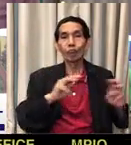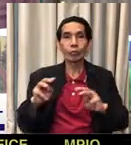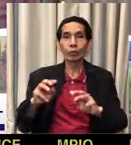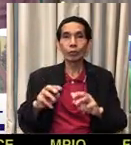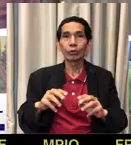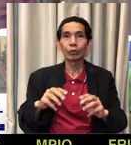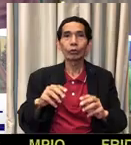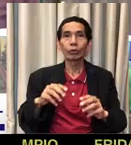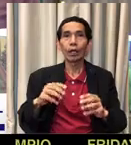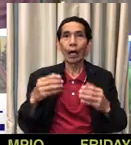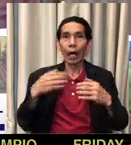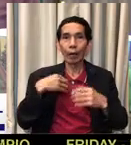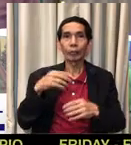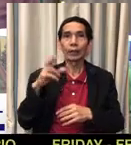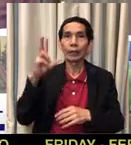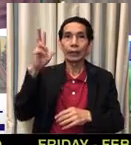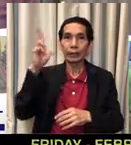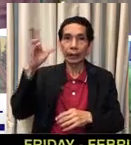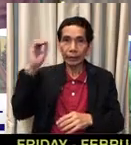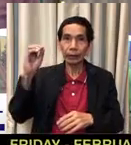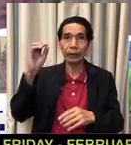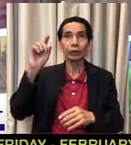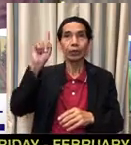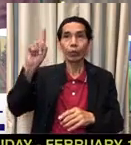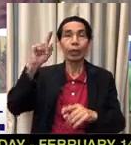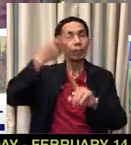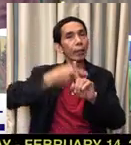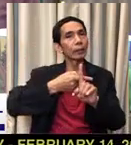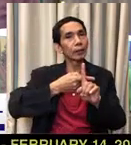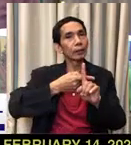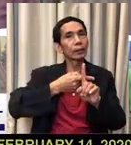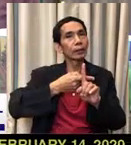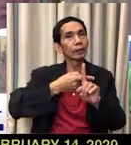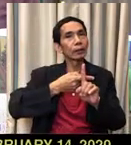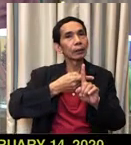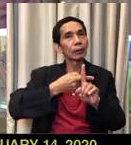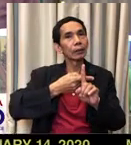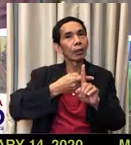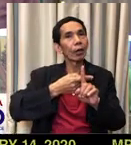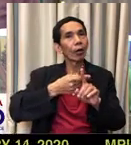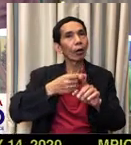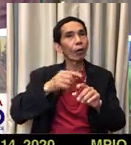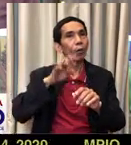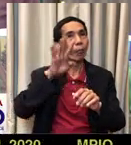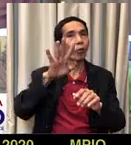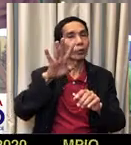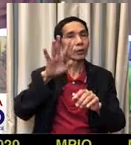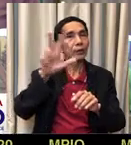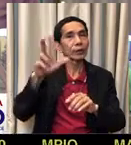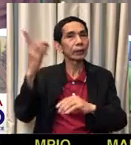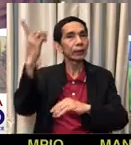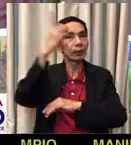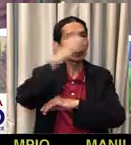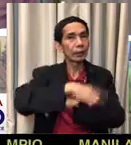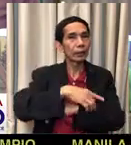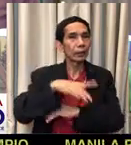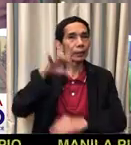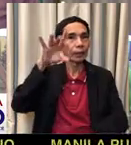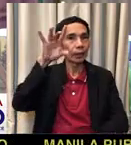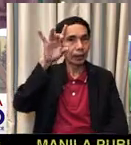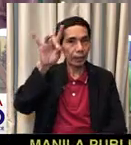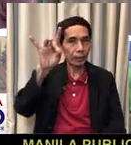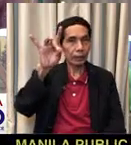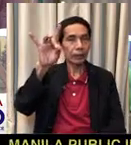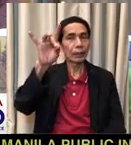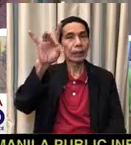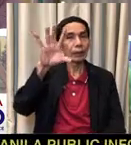You do your math, there is only 30 days in one month. So that is only 43 days. 870